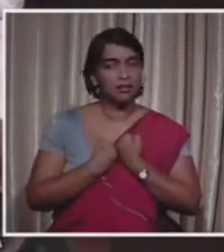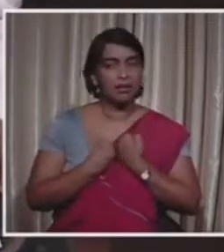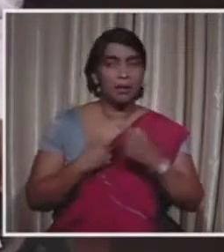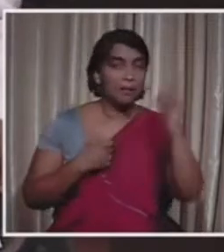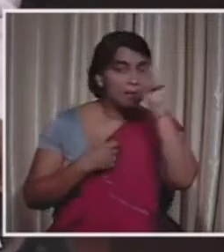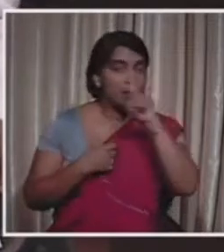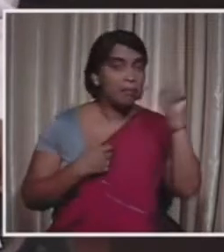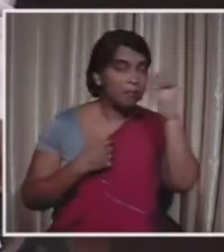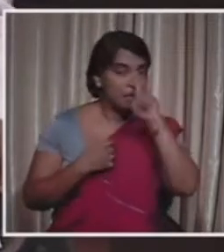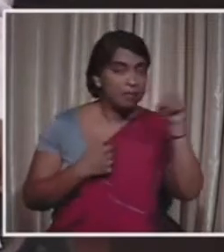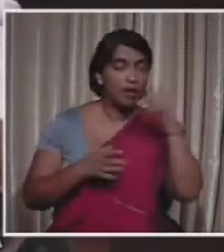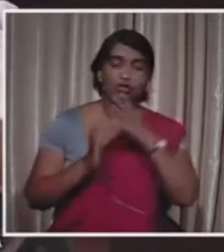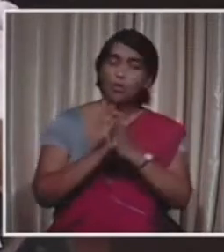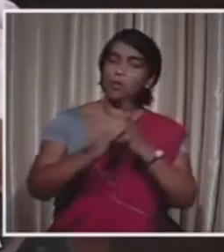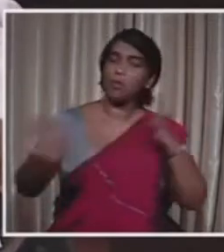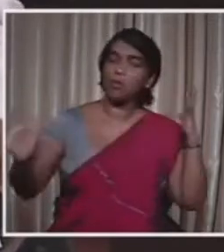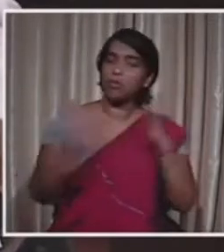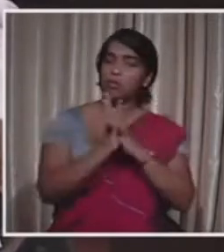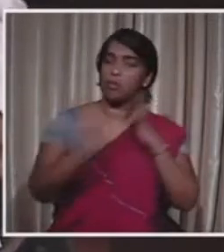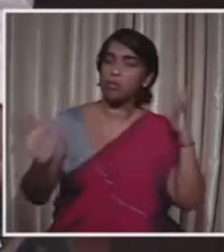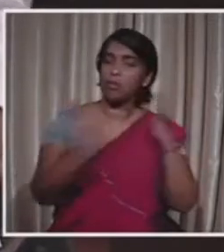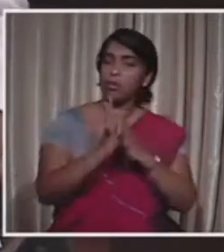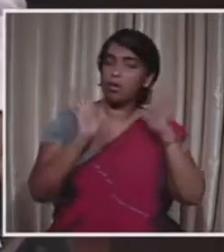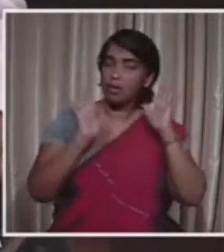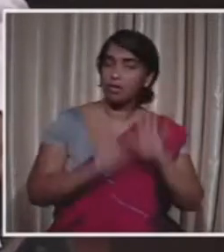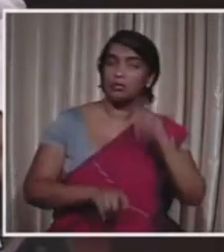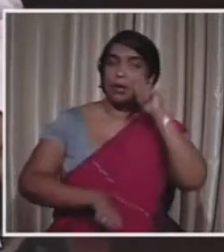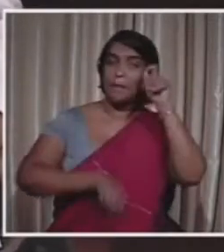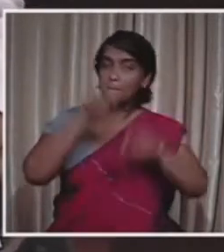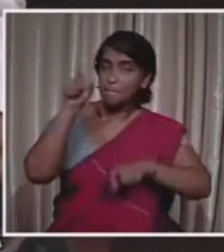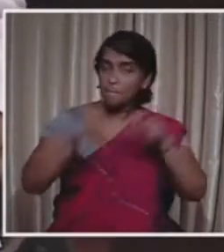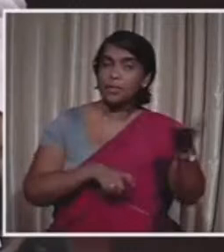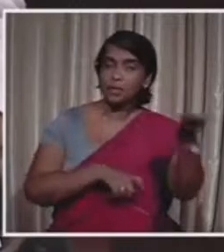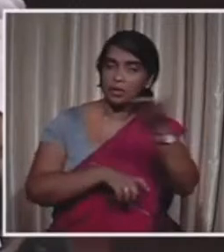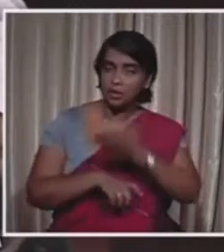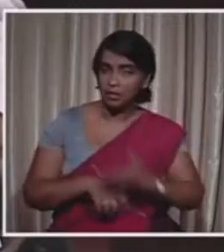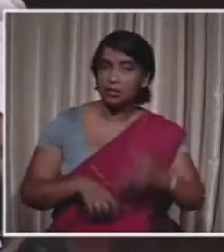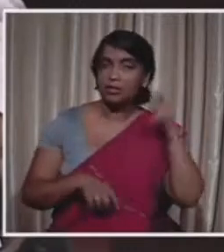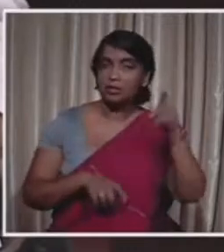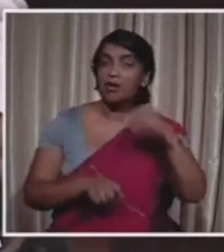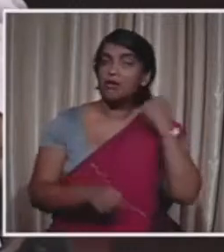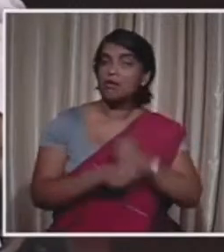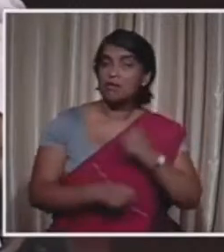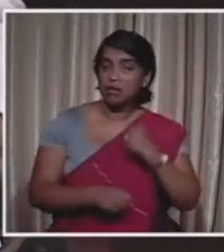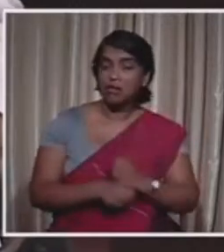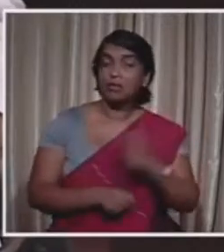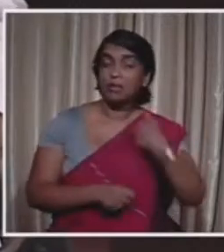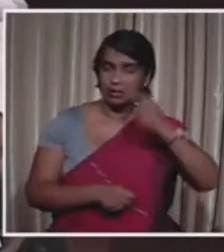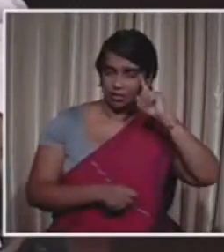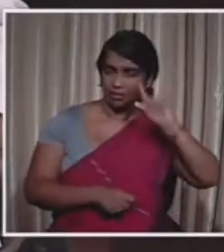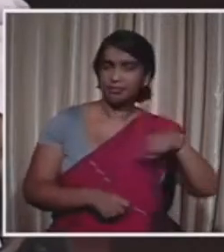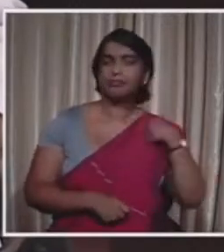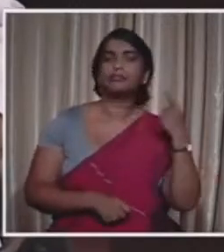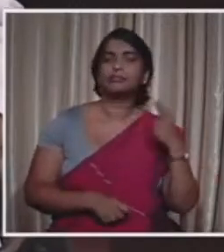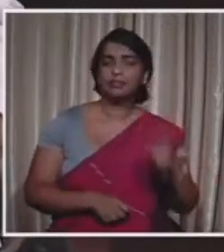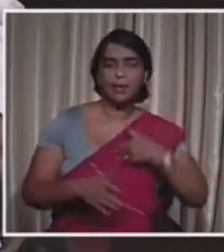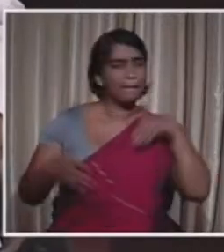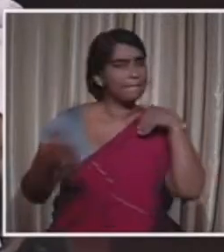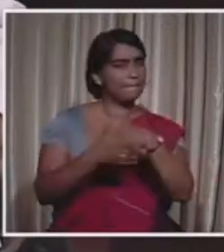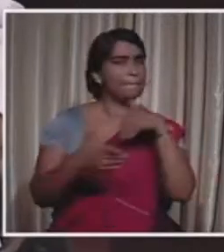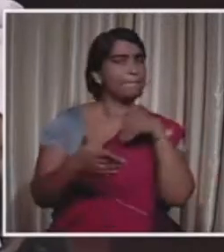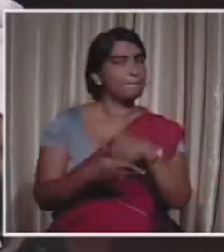මාස ගණනාවක් පෝලිං වල හිටපු මේ මිනිස්සු ටික මේ ආණ්ඩුව හිතාමතාම